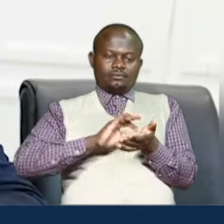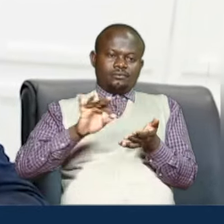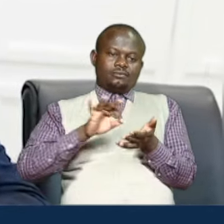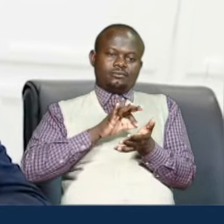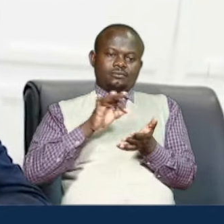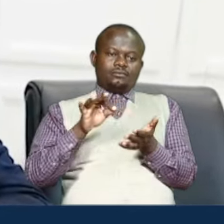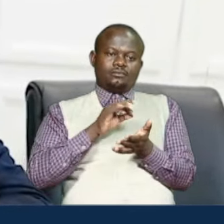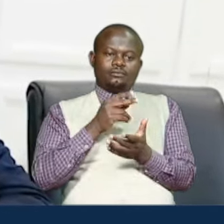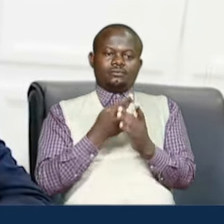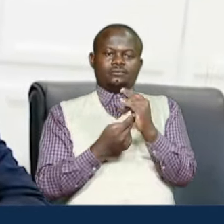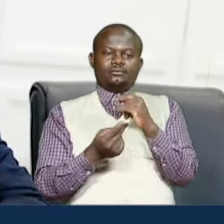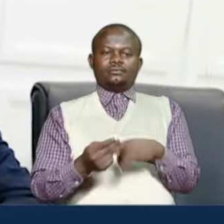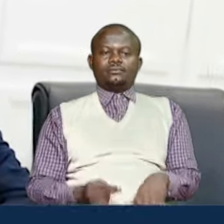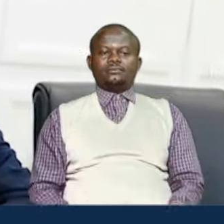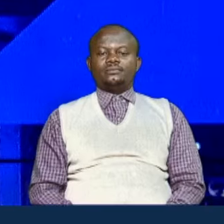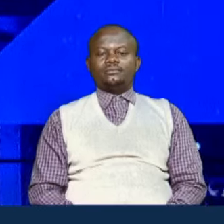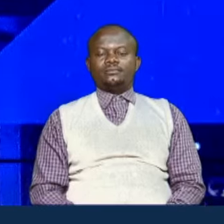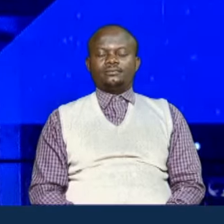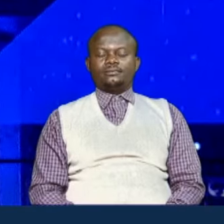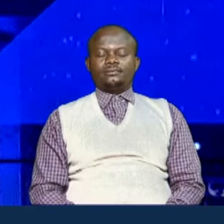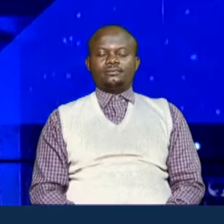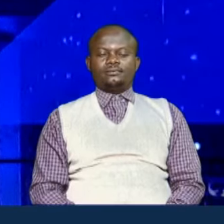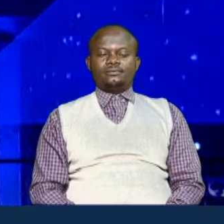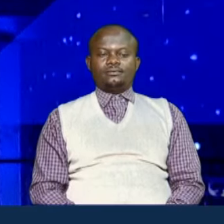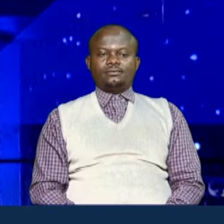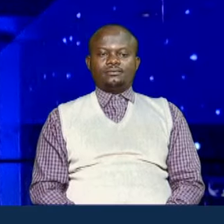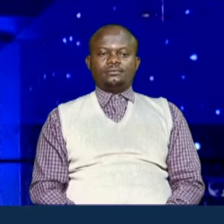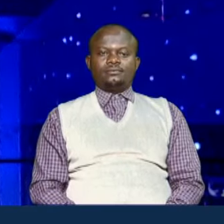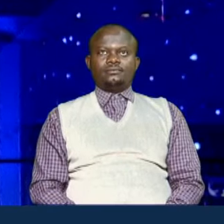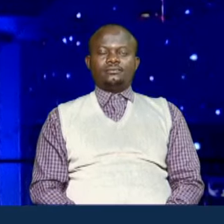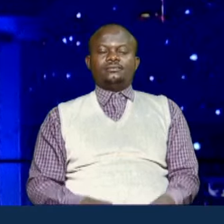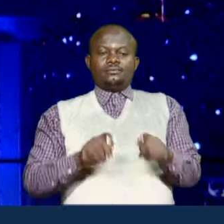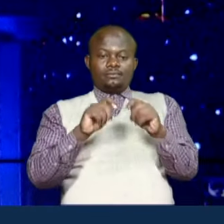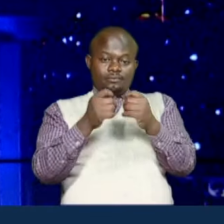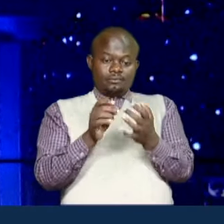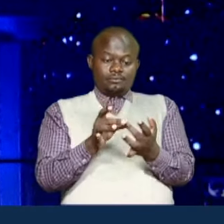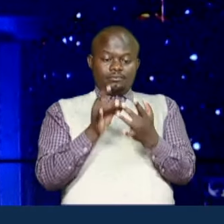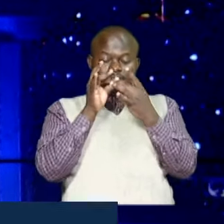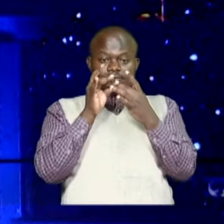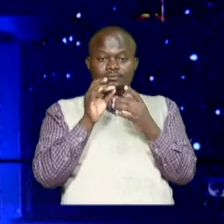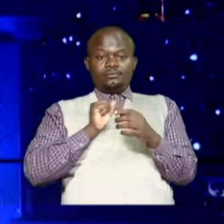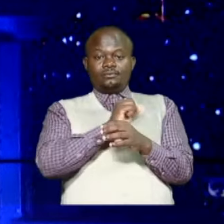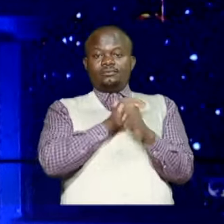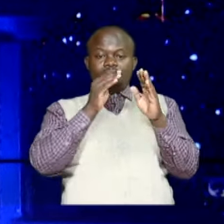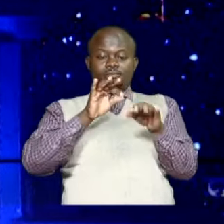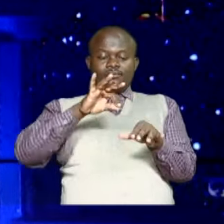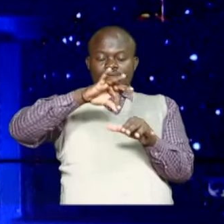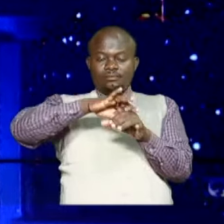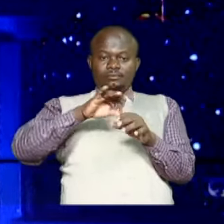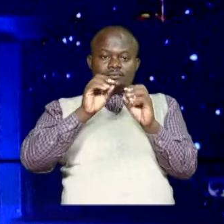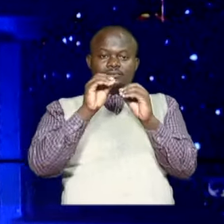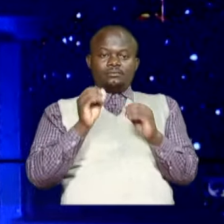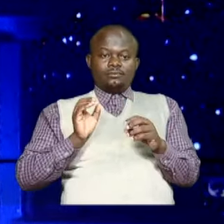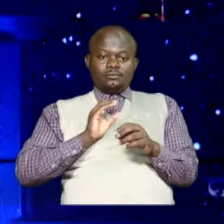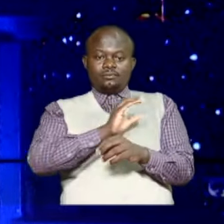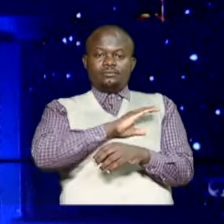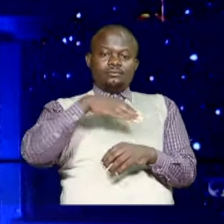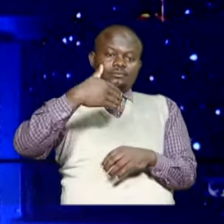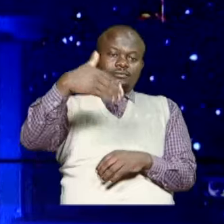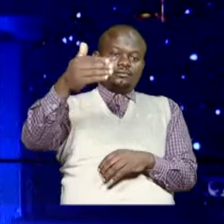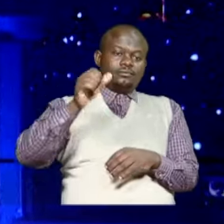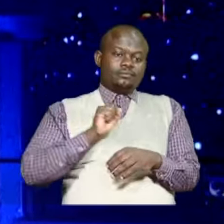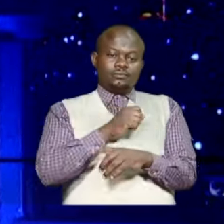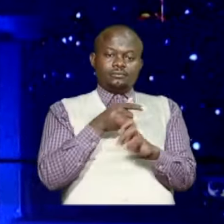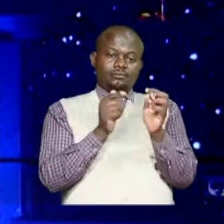mpande zombi. Naho mu gihembwe kidasanzwe abasenateri batoye abagize biro za komisiyo zihoraho za Sena